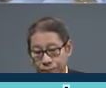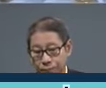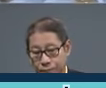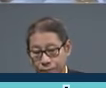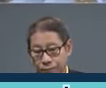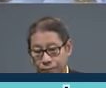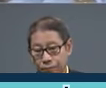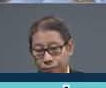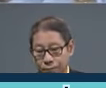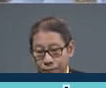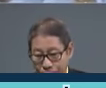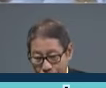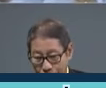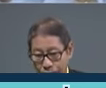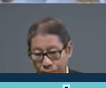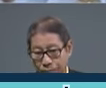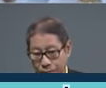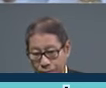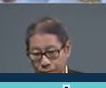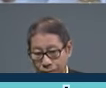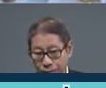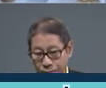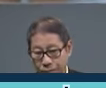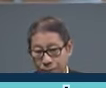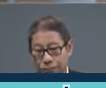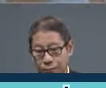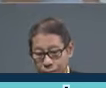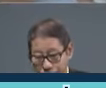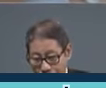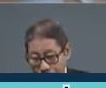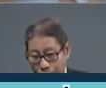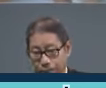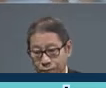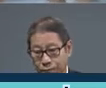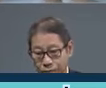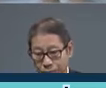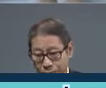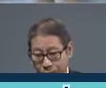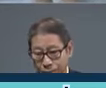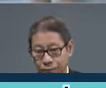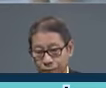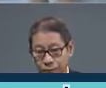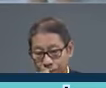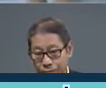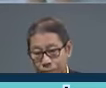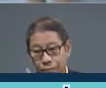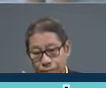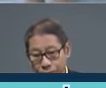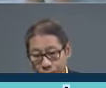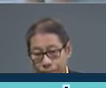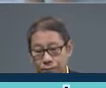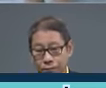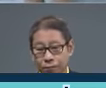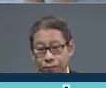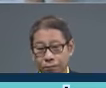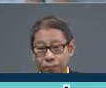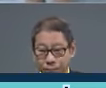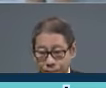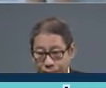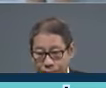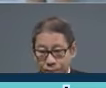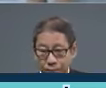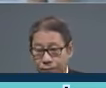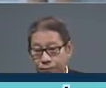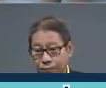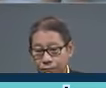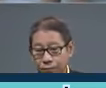ธ์ร่วมถวายสัตย์ปฏิญาณรัฐมนตรีประจำสำนักนายกรัฐมนตรีถวายความเคารพพระบรมฉายาลักษณ์พระบาทสมเด็จพระเจ้าอยู่หัว